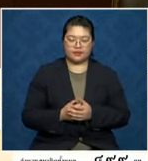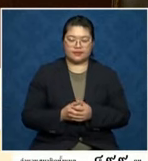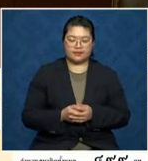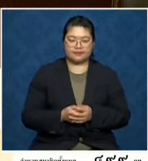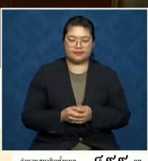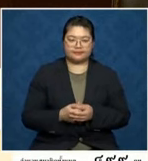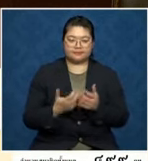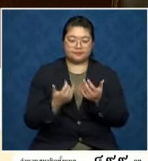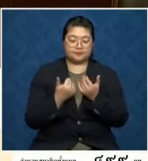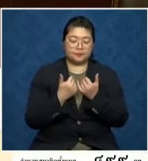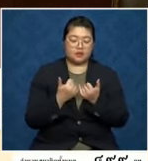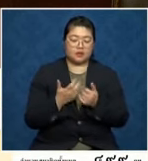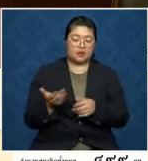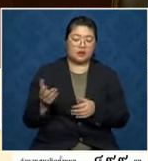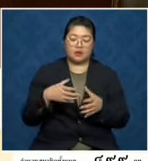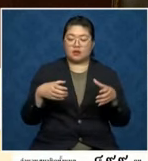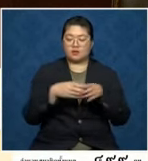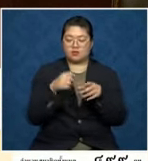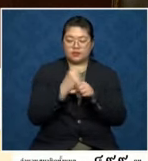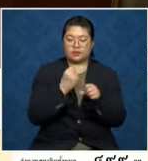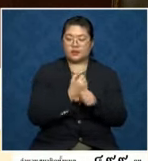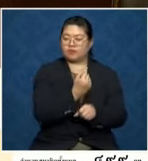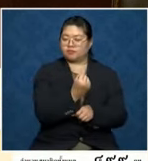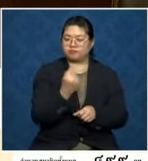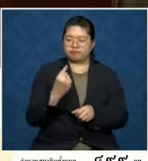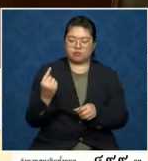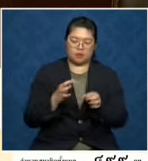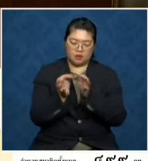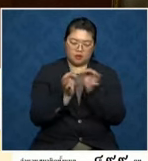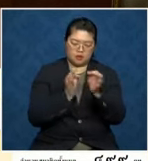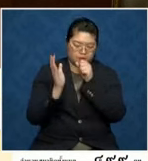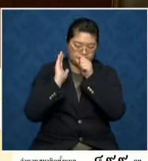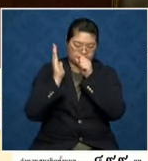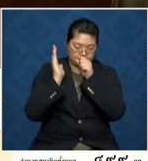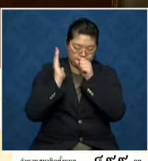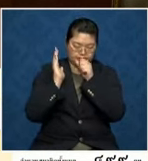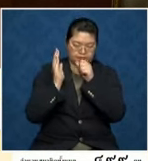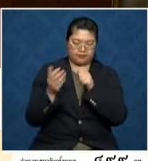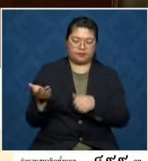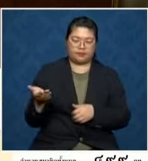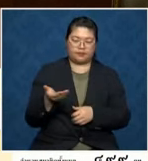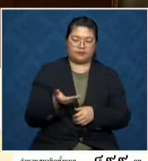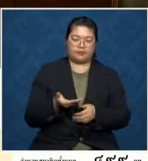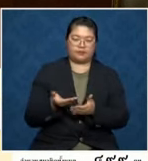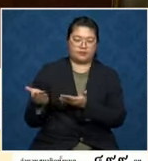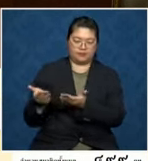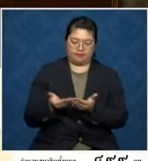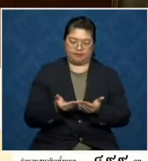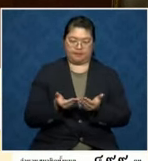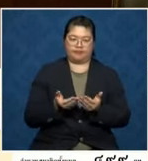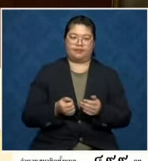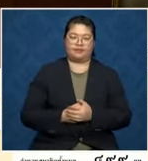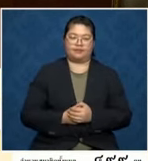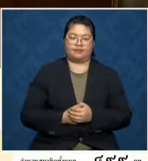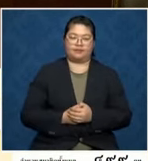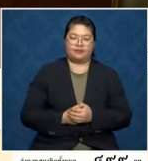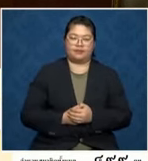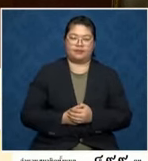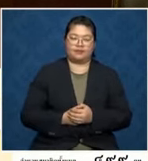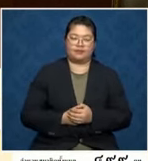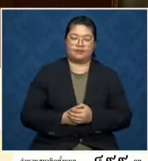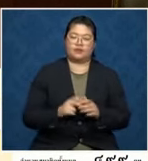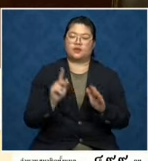ผมได้อนุญาตให้ผู้แทนจากหน่วยงานที่เกี่ยวข้องเข้าร่วมชี้แจงนะครับข้อเท็จจริงต่อที่ประชุมตามข้อบัง